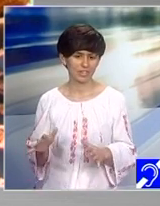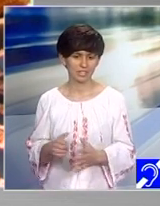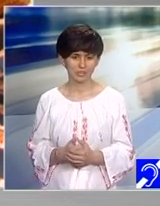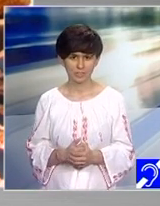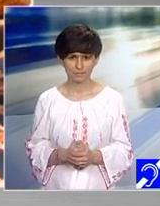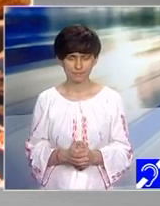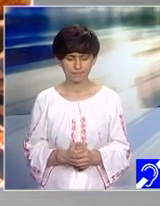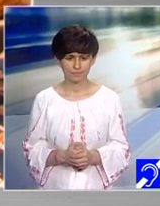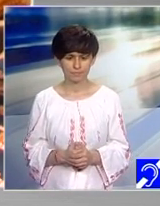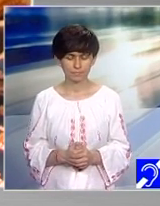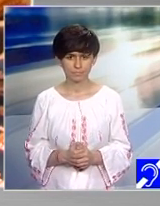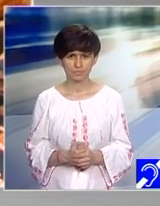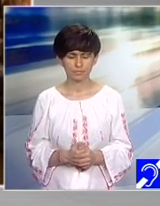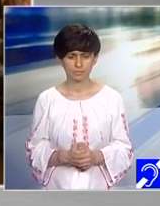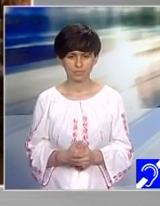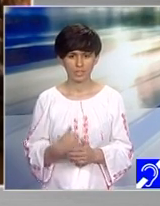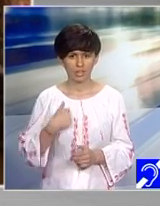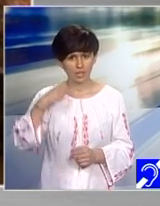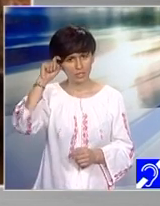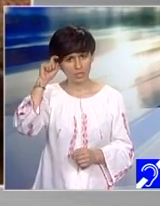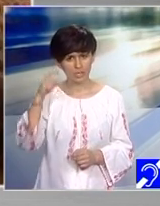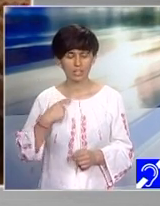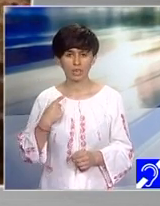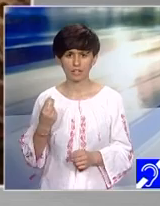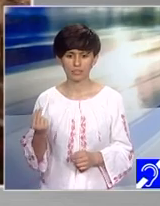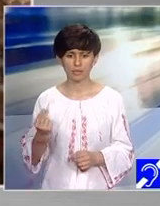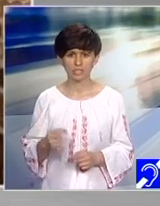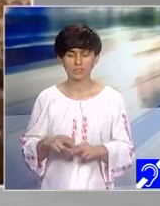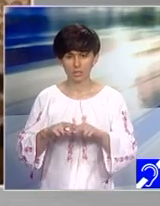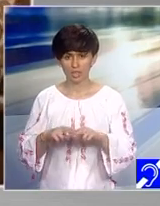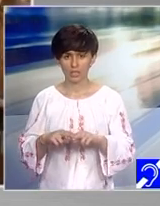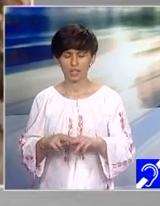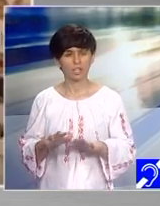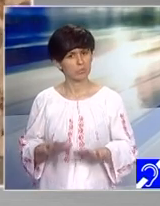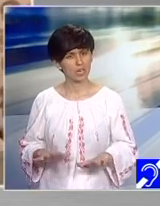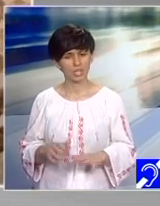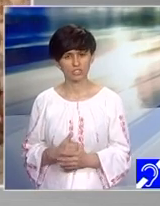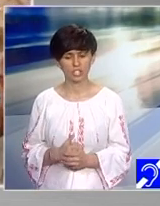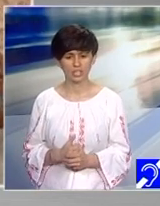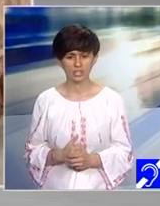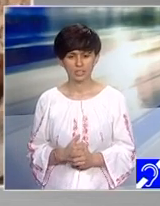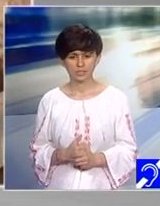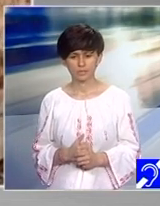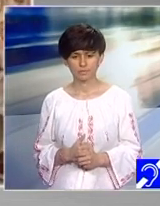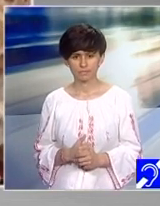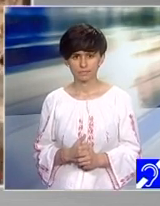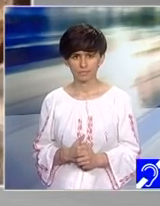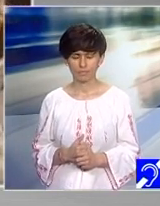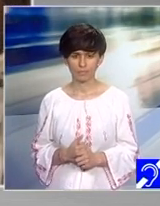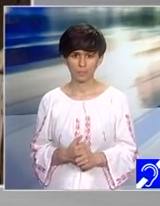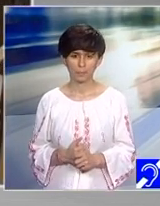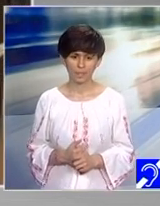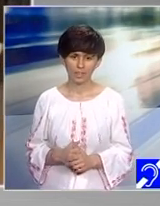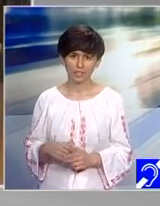faceți multe lucruri acolo? Că ar fi bine să rămână așa. Da? Da, să pentru nu fie că civilizația asta de se pare că nu aduce